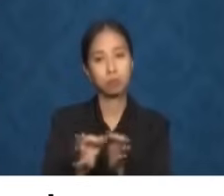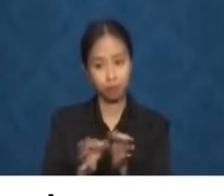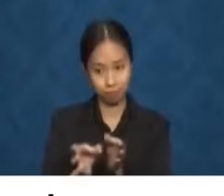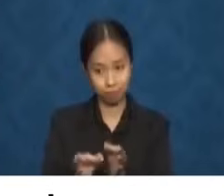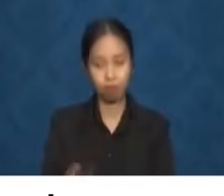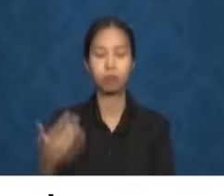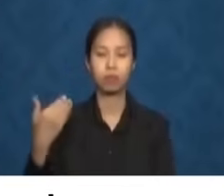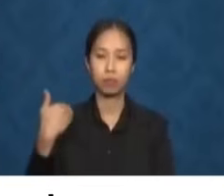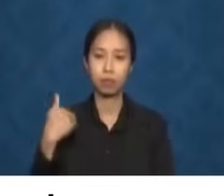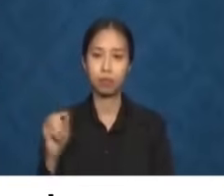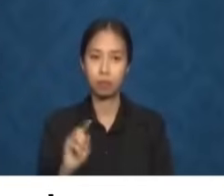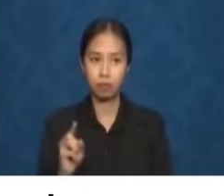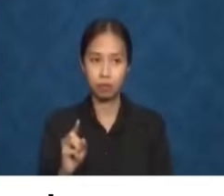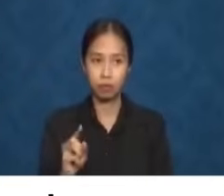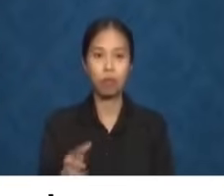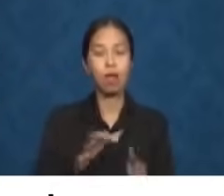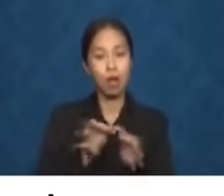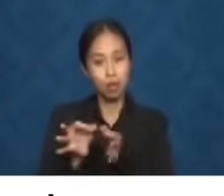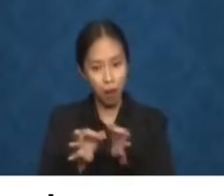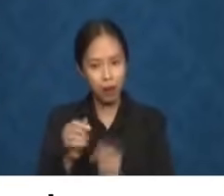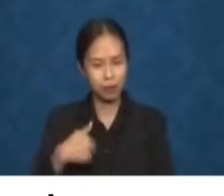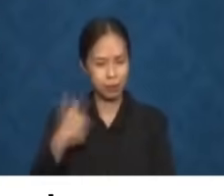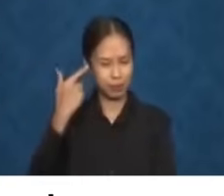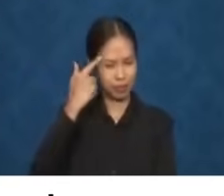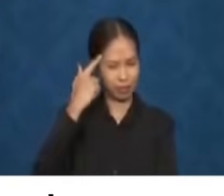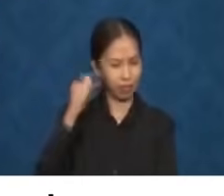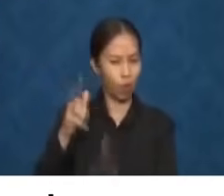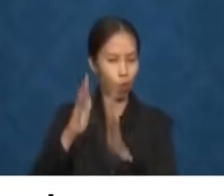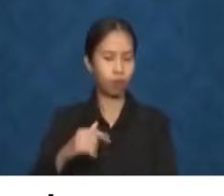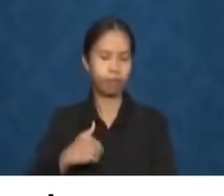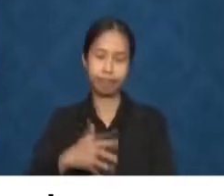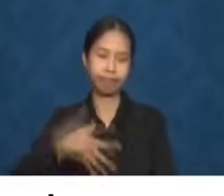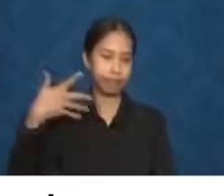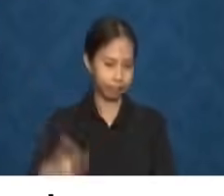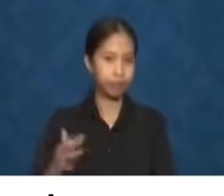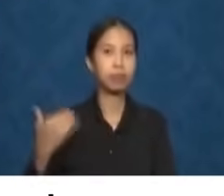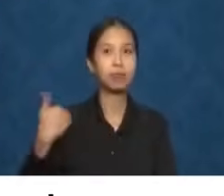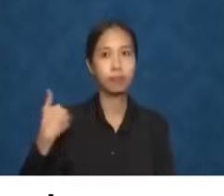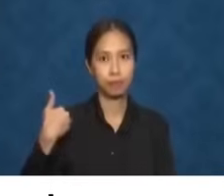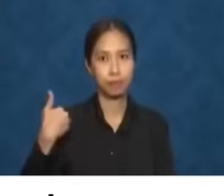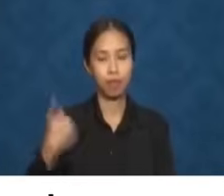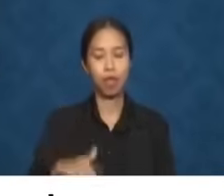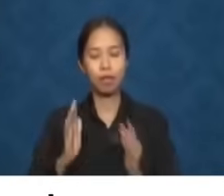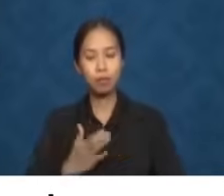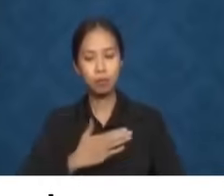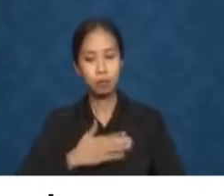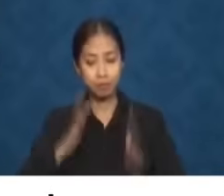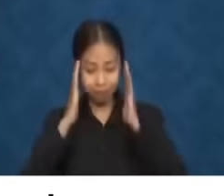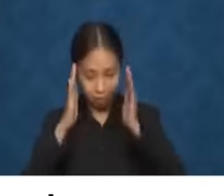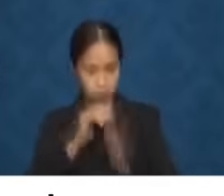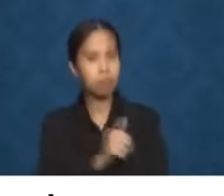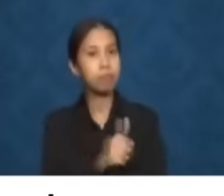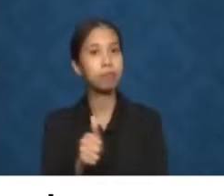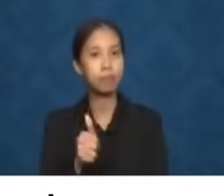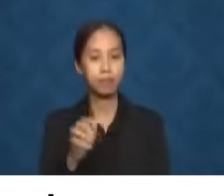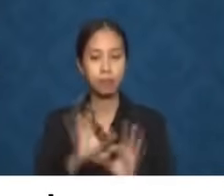พระราชบัญญัติถวายความปลอดภัยไม่ให้ประชาชนได้รับผลกระทบเกินควรและมีแผนทันสมัยรัฐบาลต้องเร่งทำให้เป็นรูป